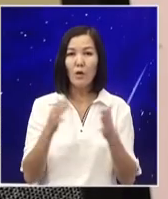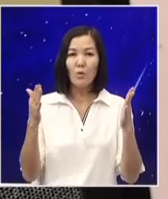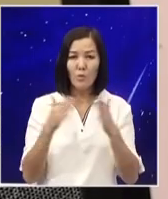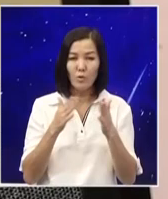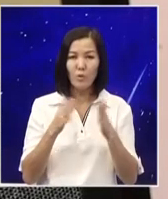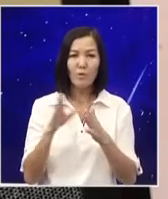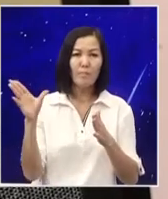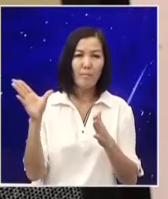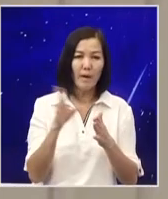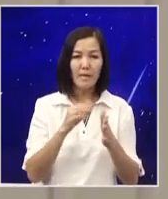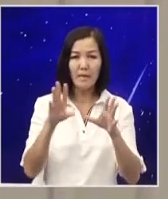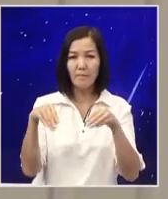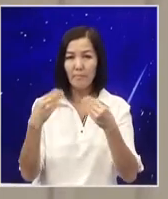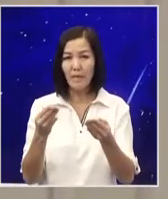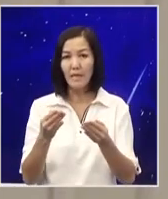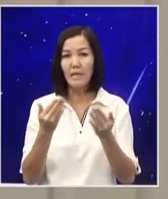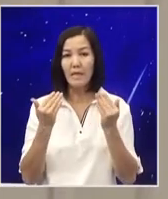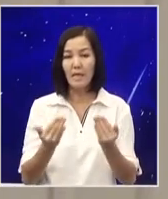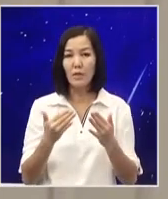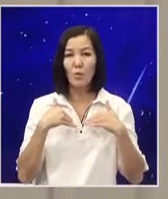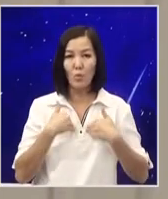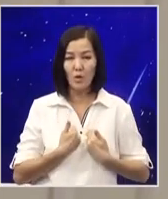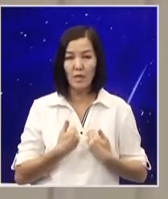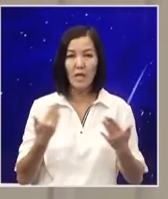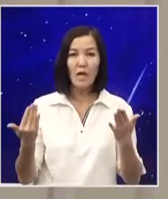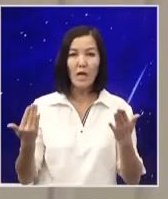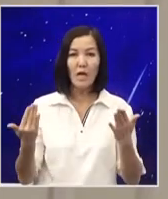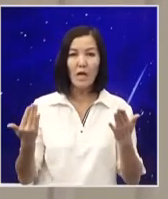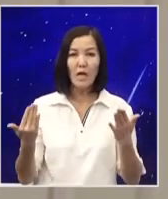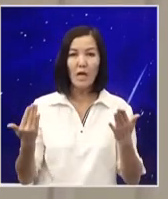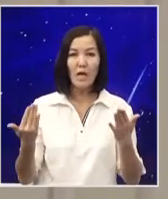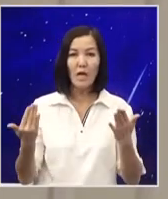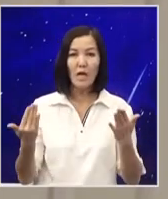Қол бүгделерге мұра еткен, енді өкінет. Қазір жаңа мұрагерлік хат жаз.